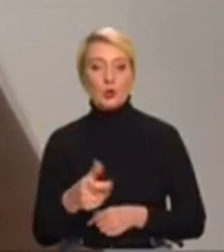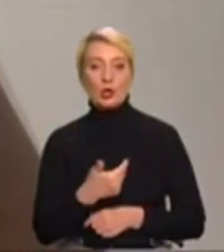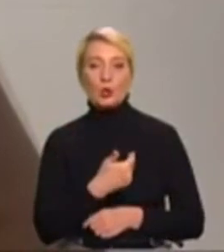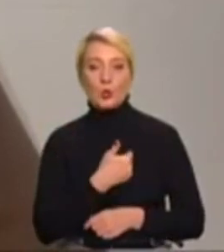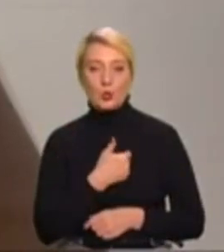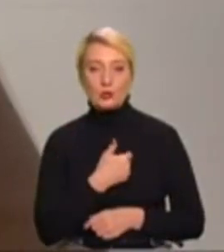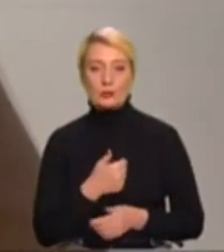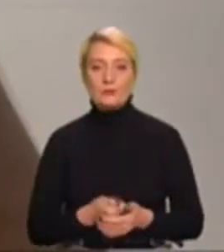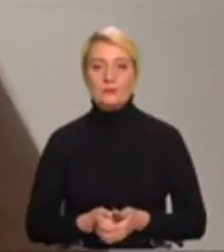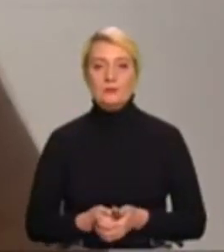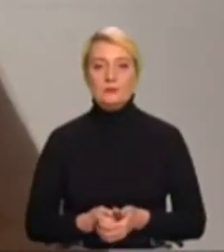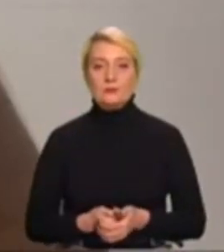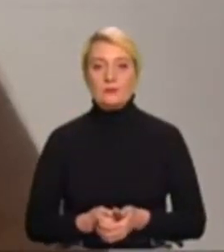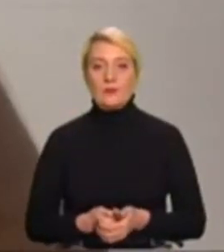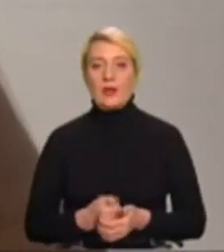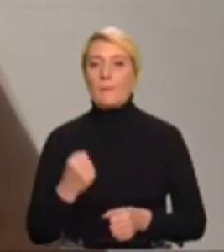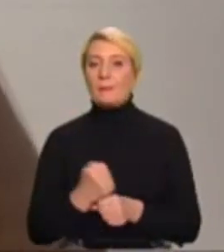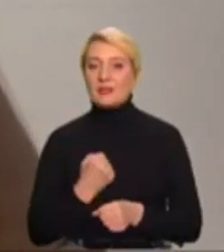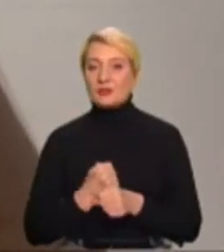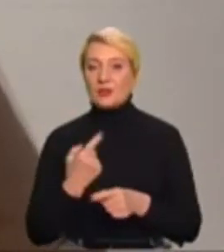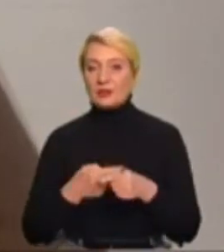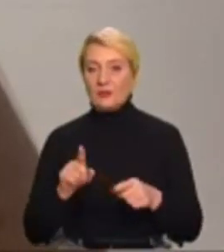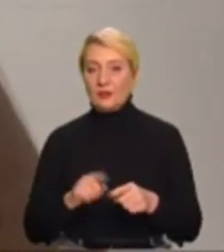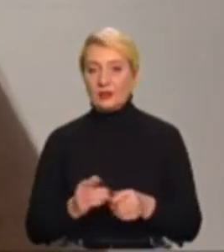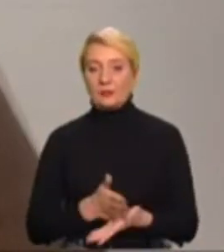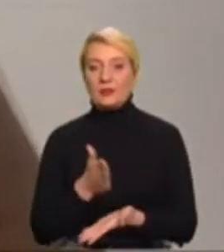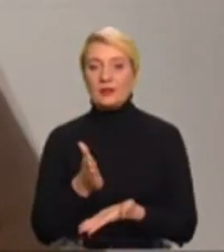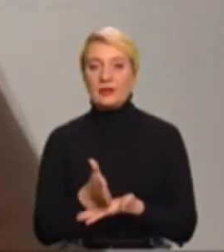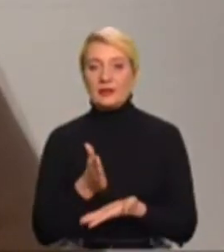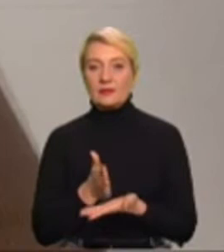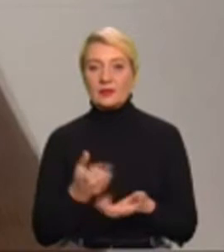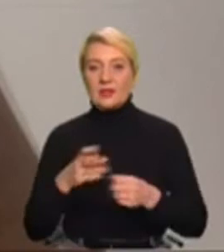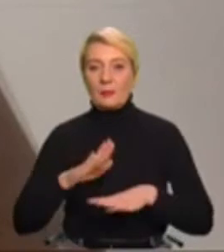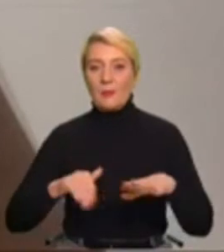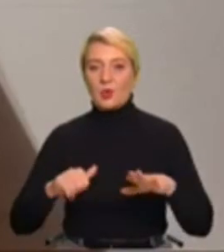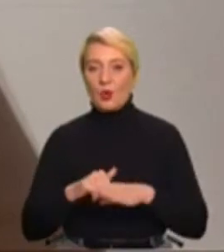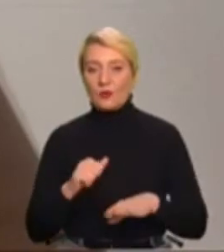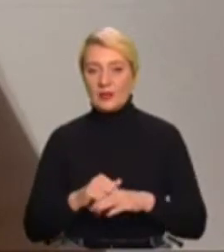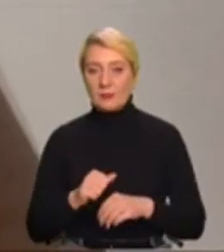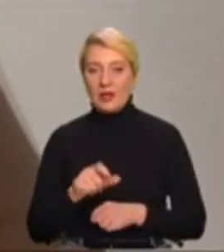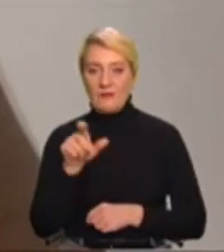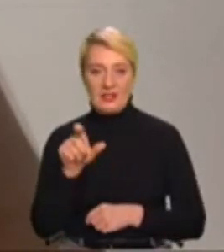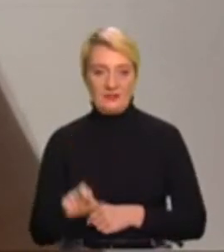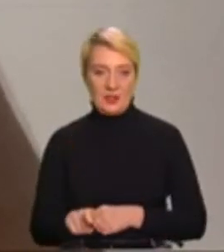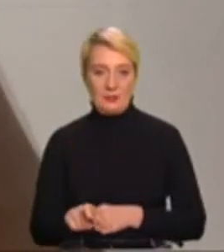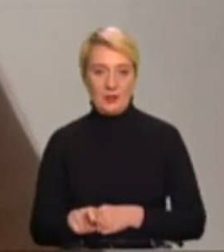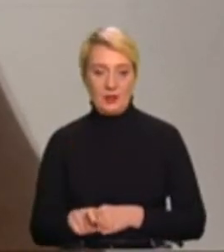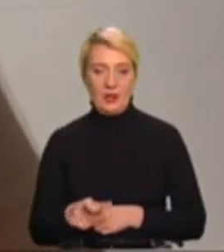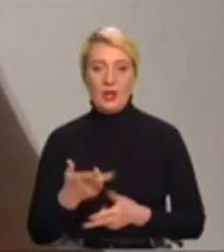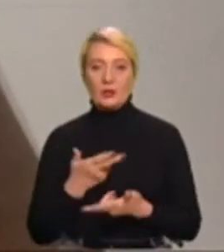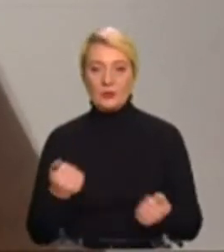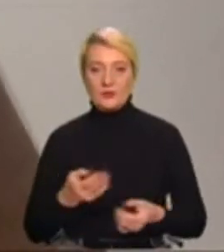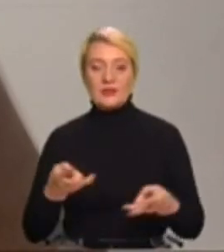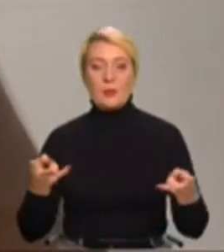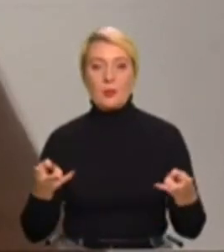хочуть, скажу, працювати в цій сфері, являються профільними фахівцями, то звісно, що вони